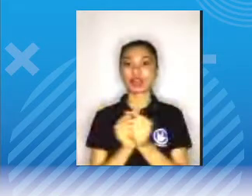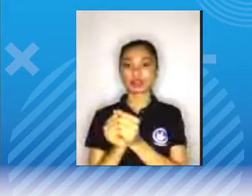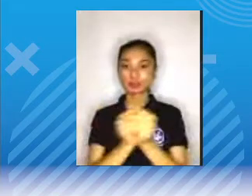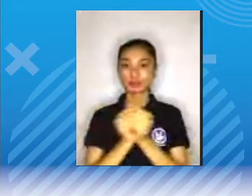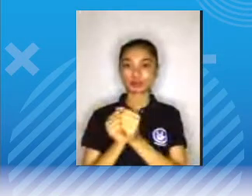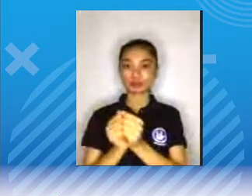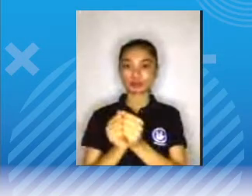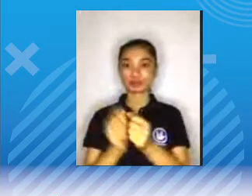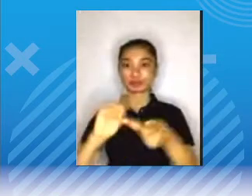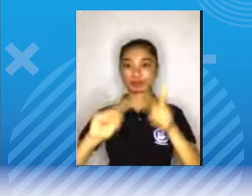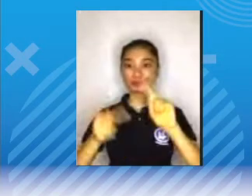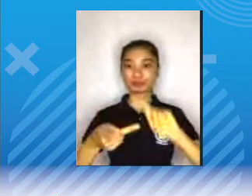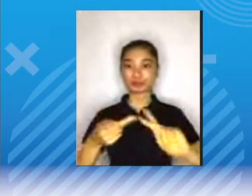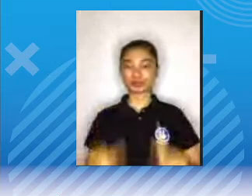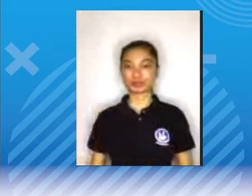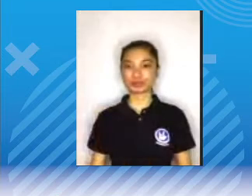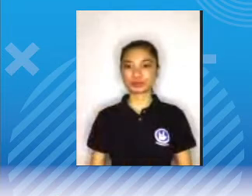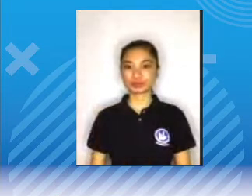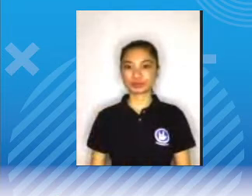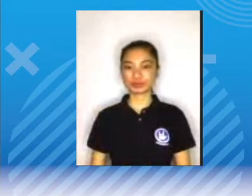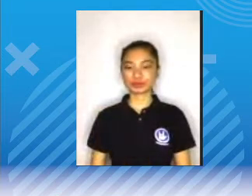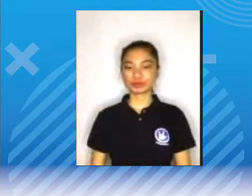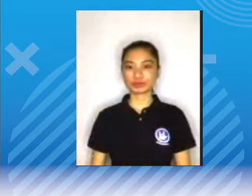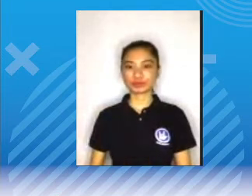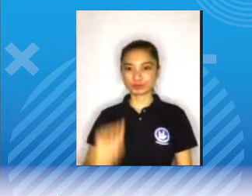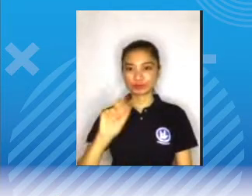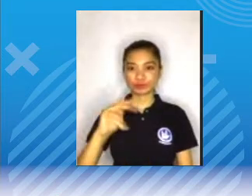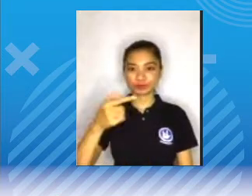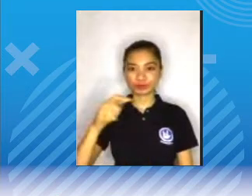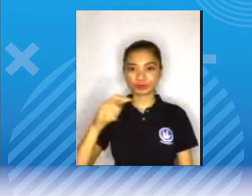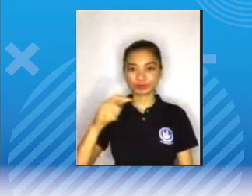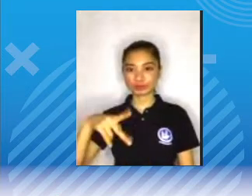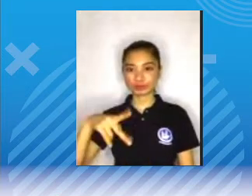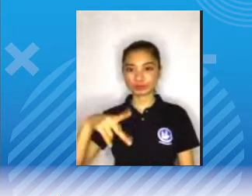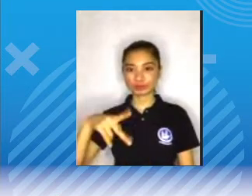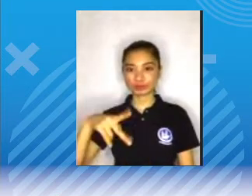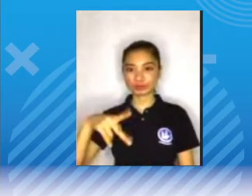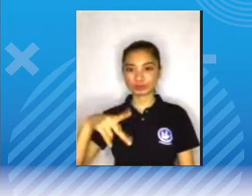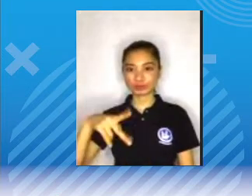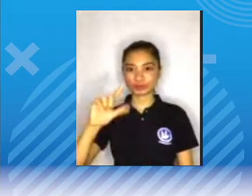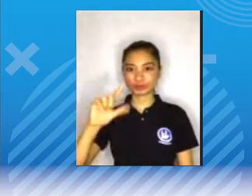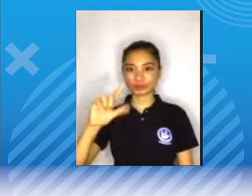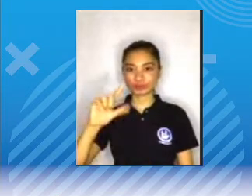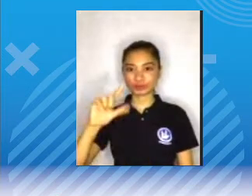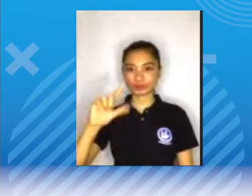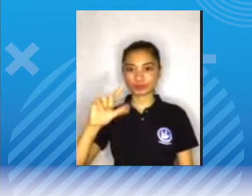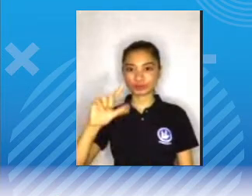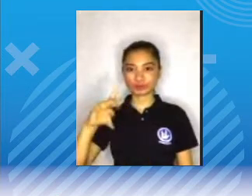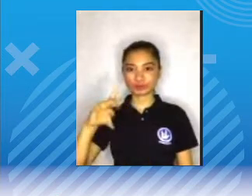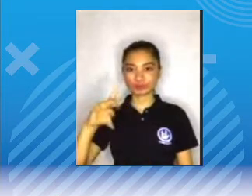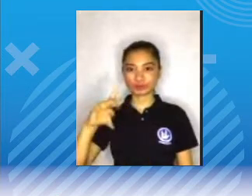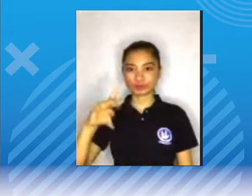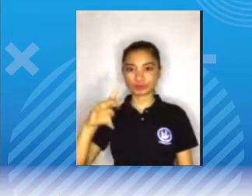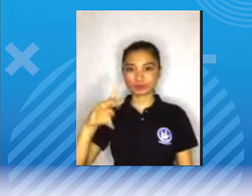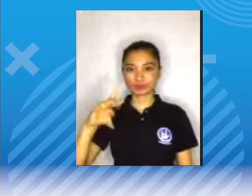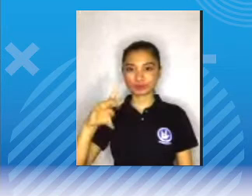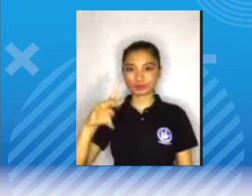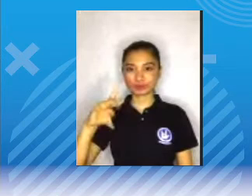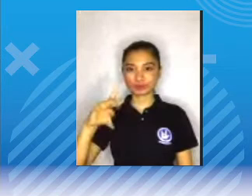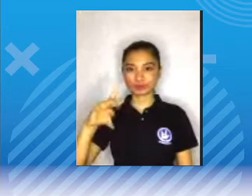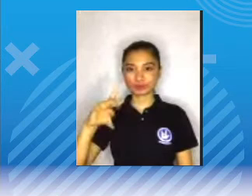or MC, Atid Pangilinan, na makikilala po natin mamaya. At kami po ang inyong magiging moderator ngayong